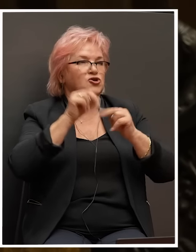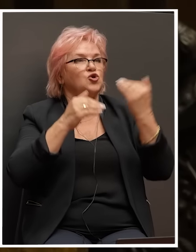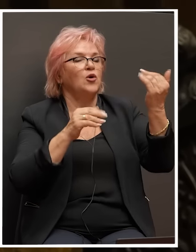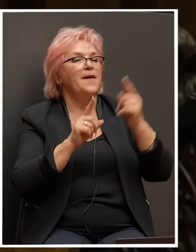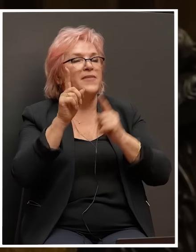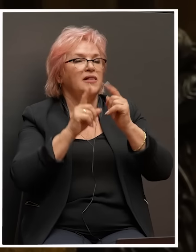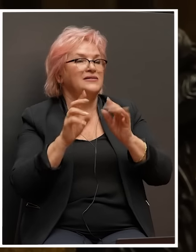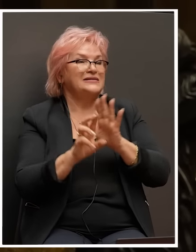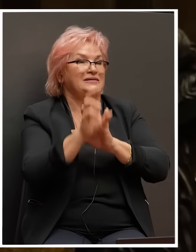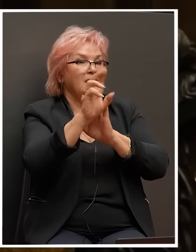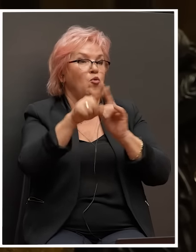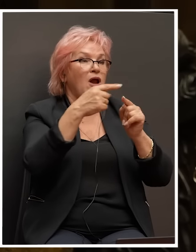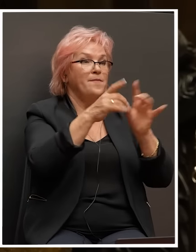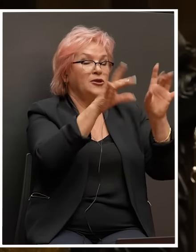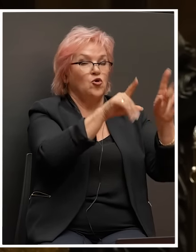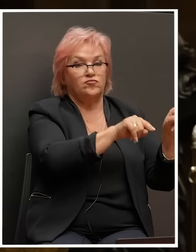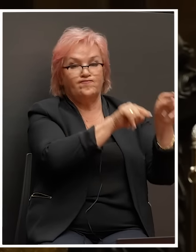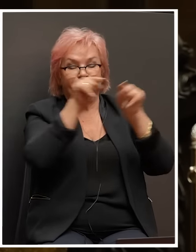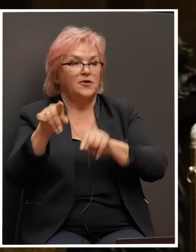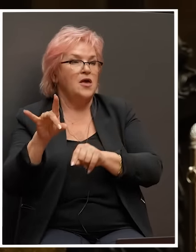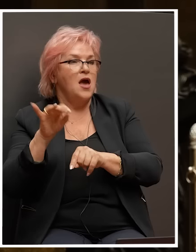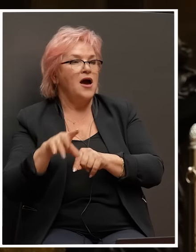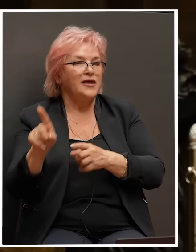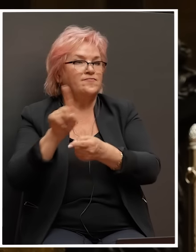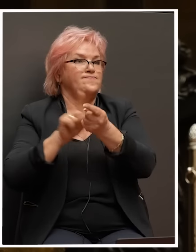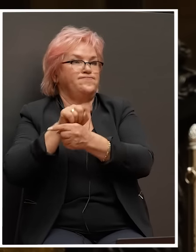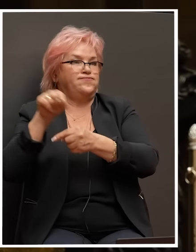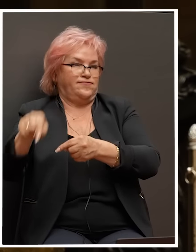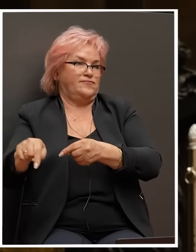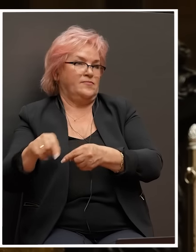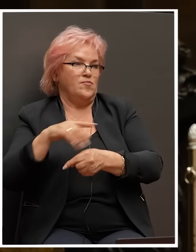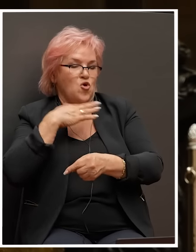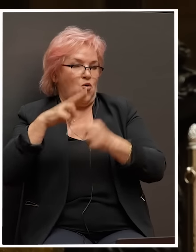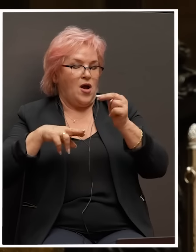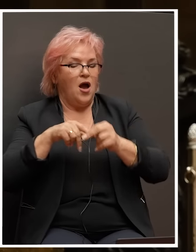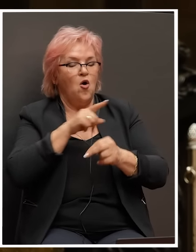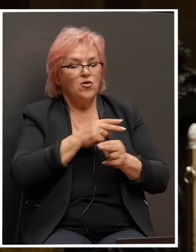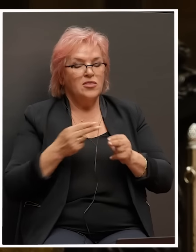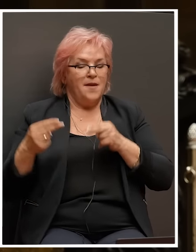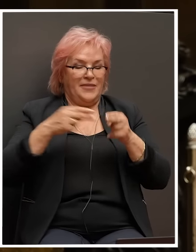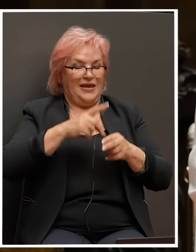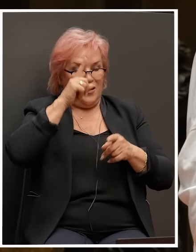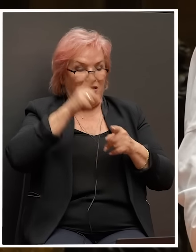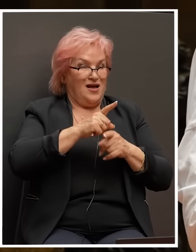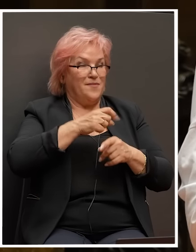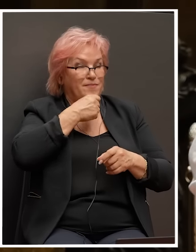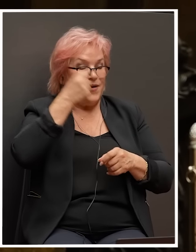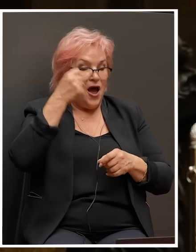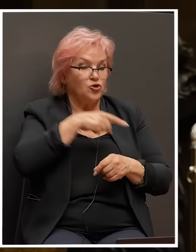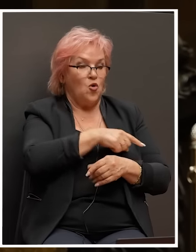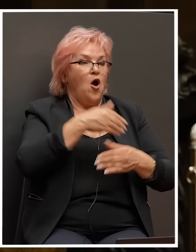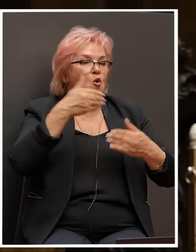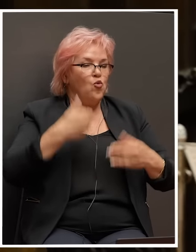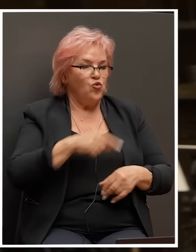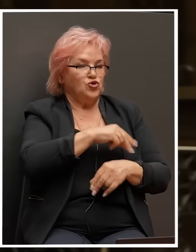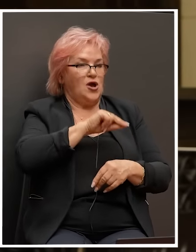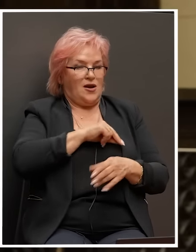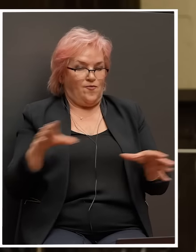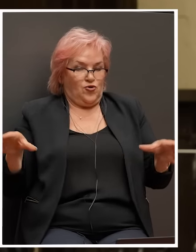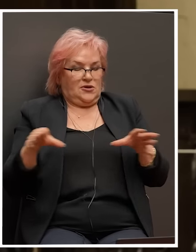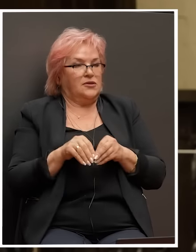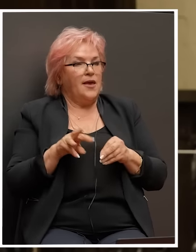Миланский собор, а потом ехали в Рим, потому что Рим в этот момент активно перестраивается. И вот он приезжает к своему старшему брату, который к этому моменту работает вместе